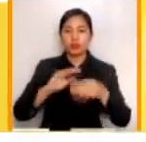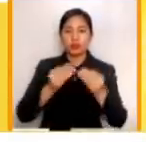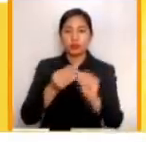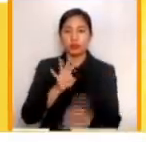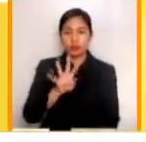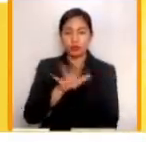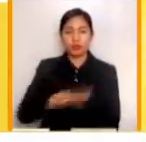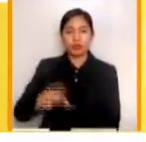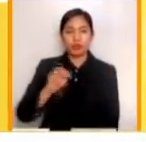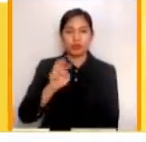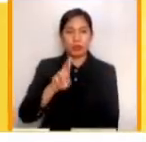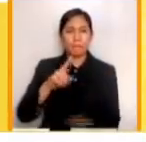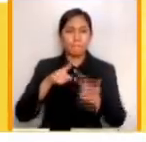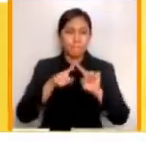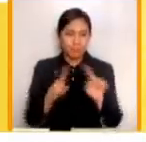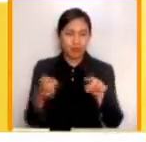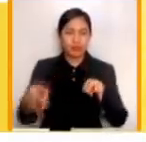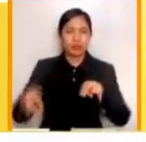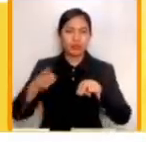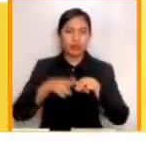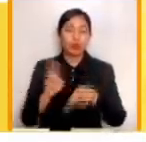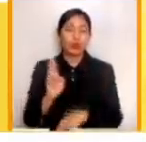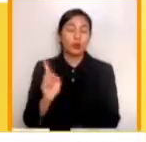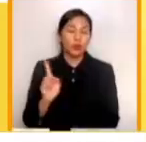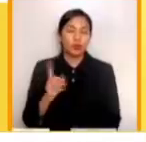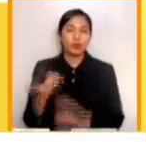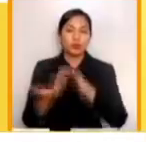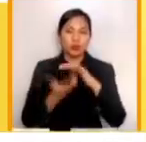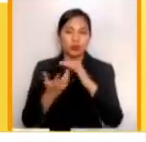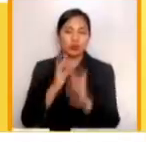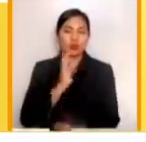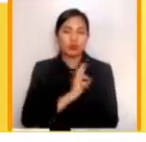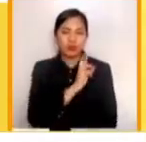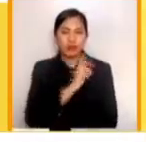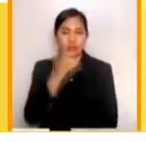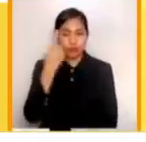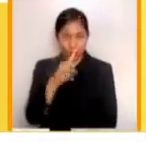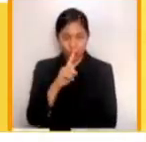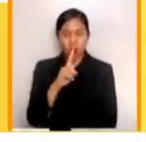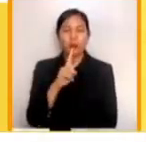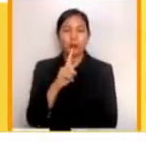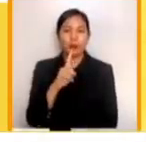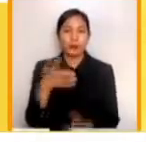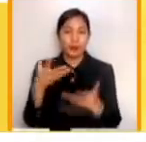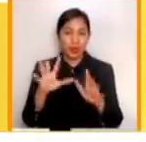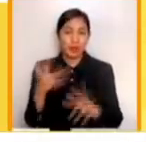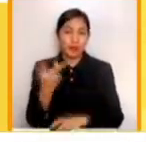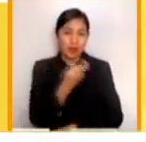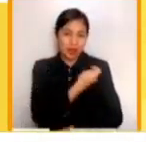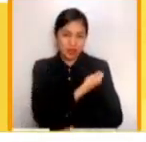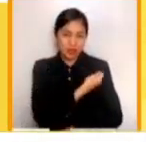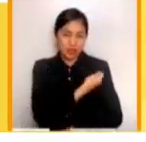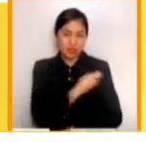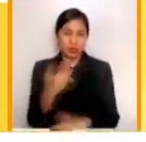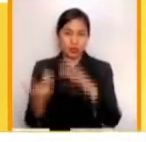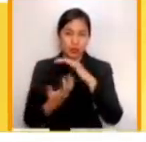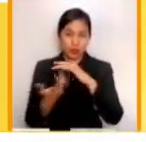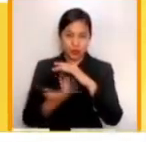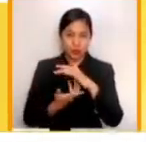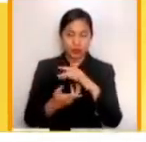ang indoor capacity ng ilang establishmento para sa mga fully vaccinated. Pinagbigyan na rin ang pagbabalik operasyon ng mga